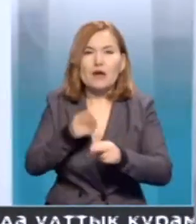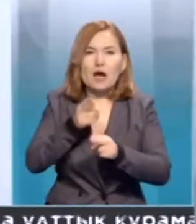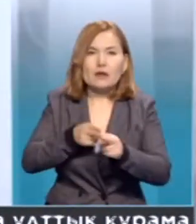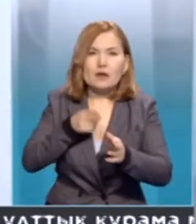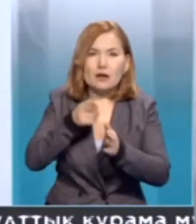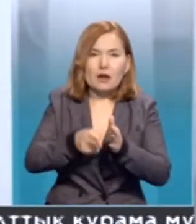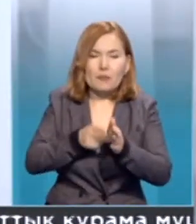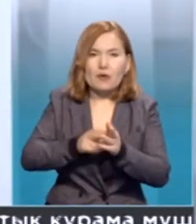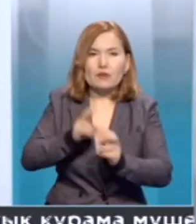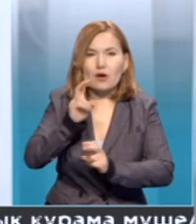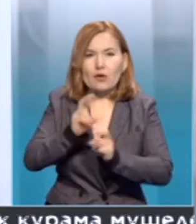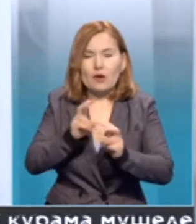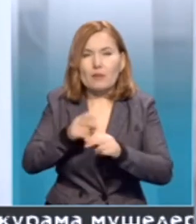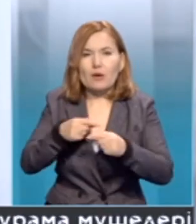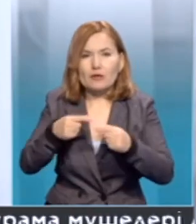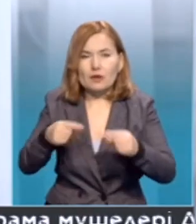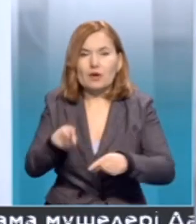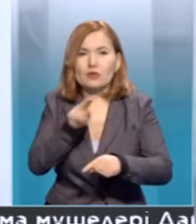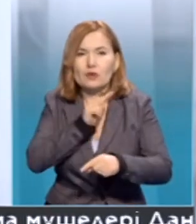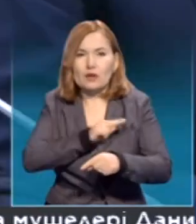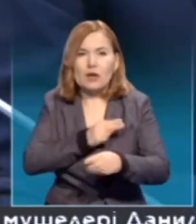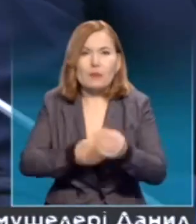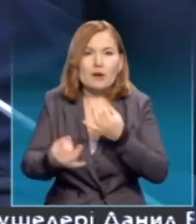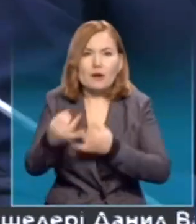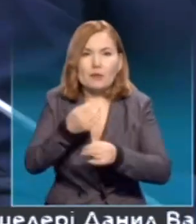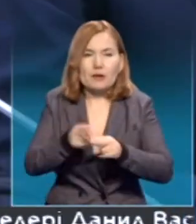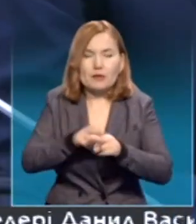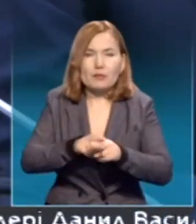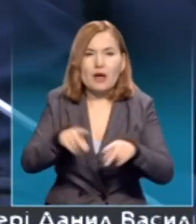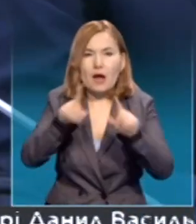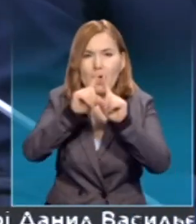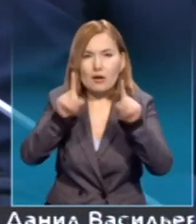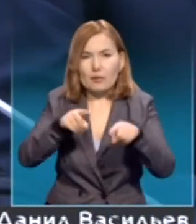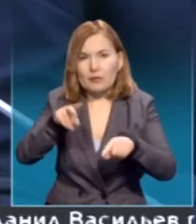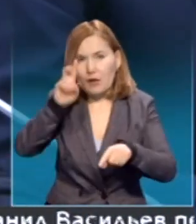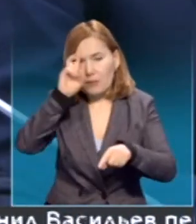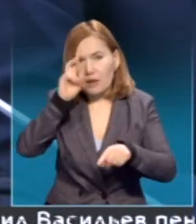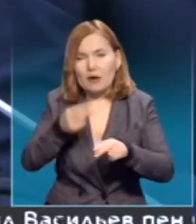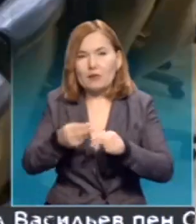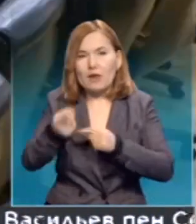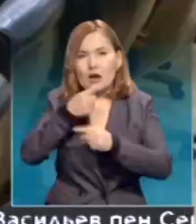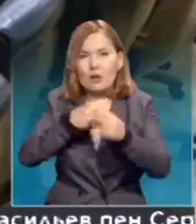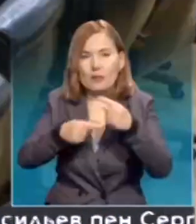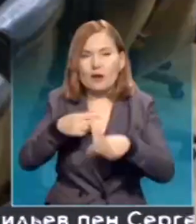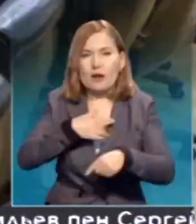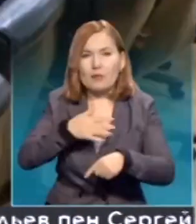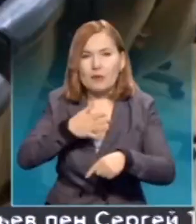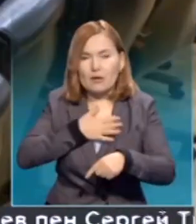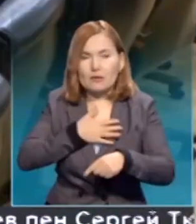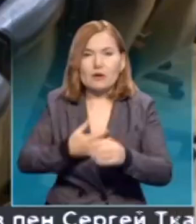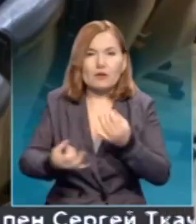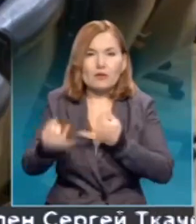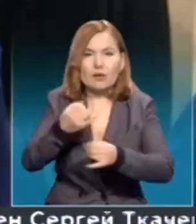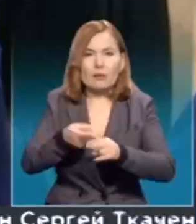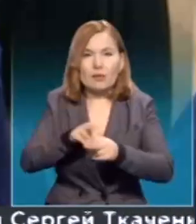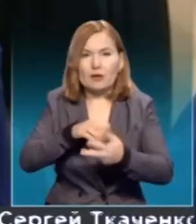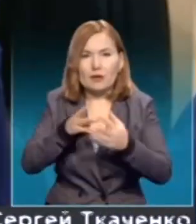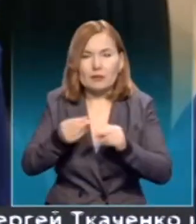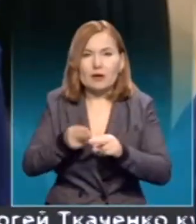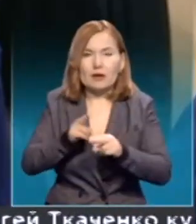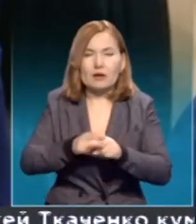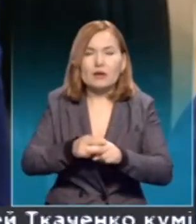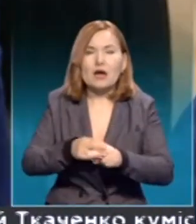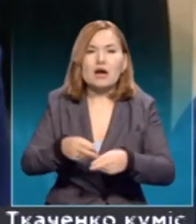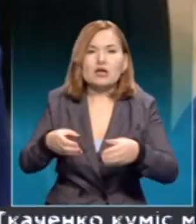тасымалында өндірістік процестің ашырамас бөлігі болып табылатын кейбір активтерді мемлекет меншігіне қайтару шаралары талқыланды.